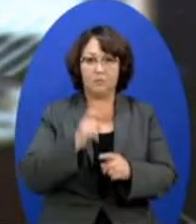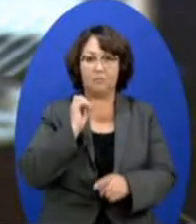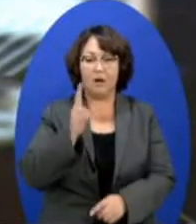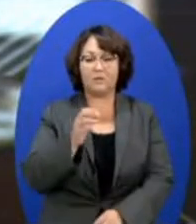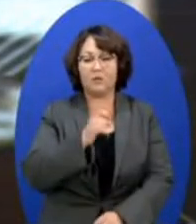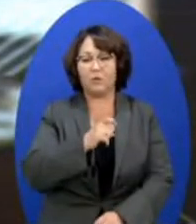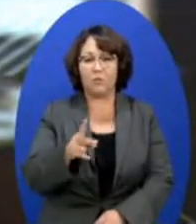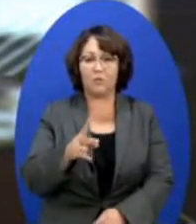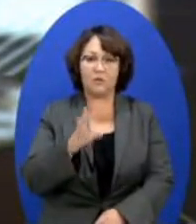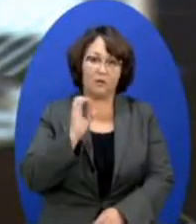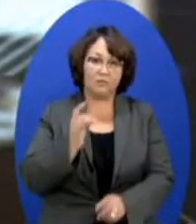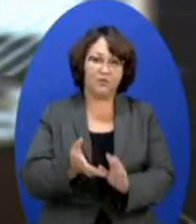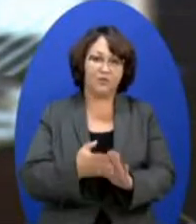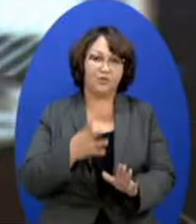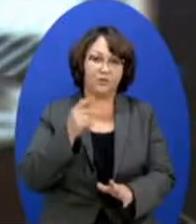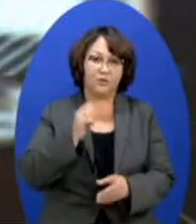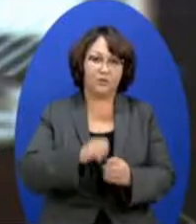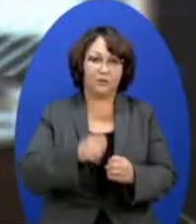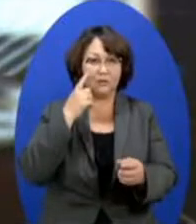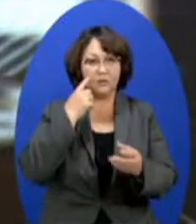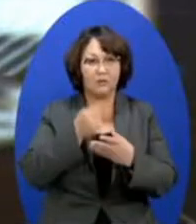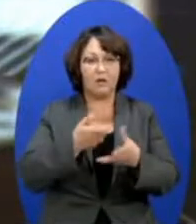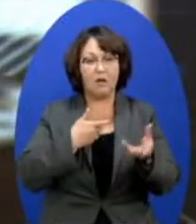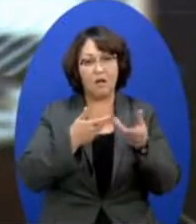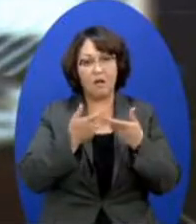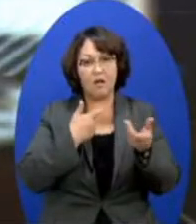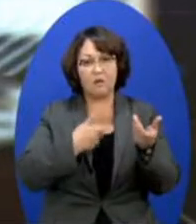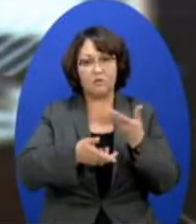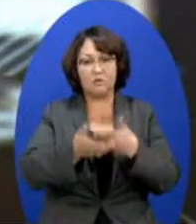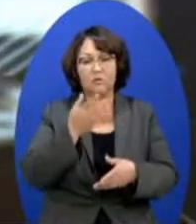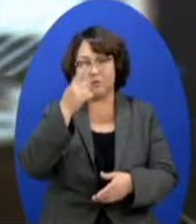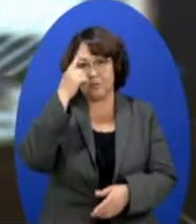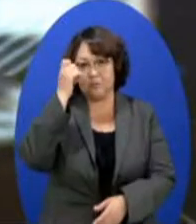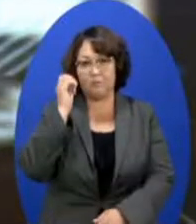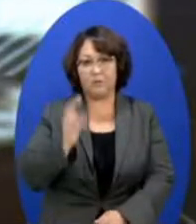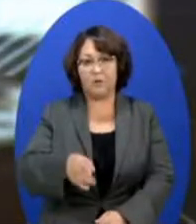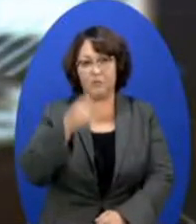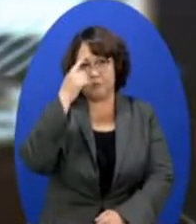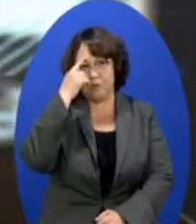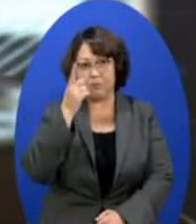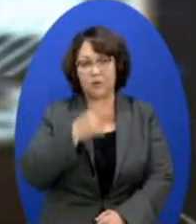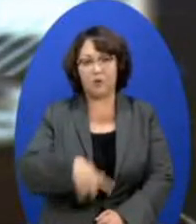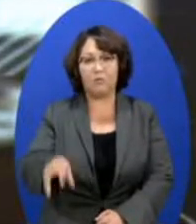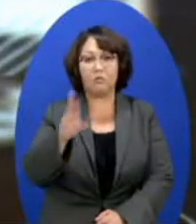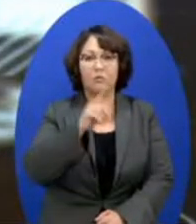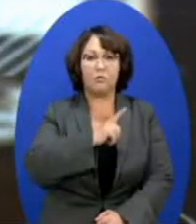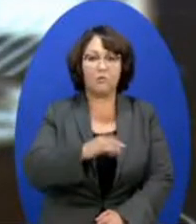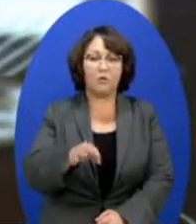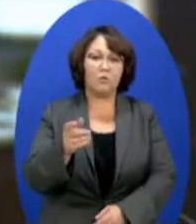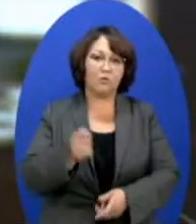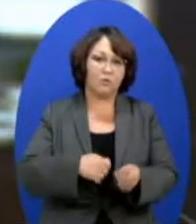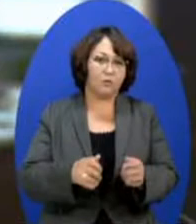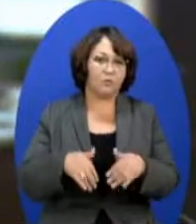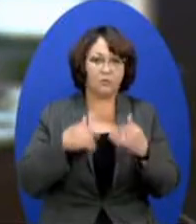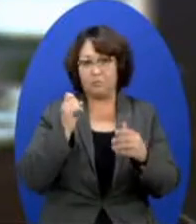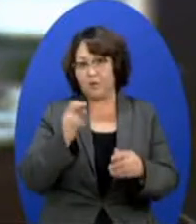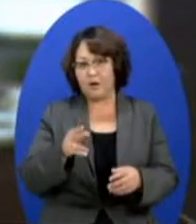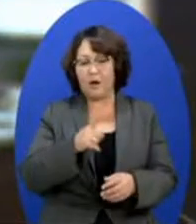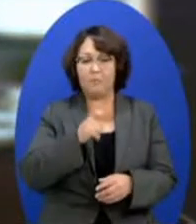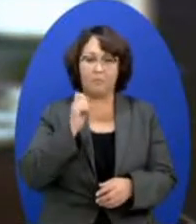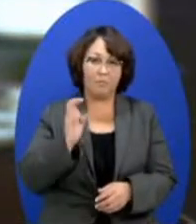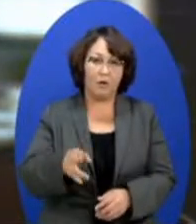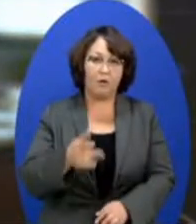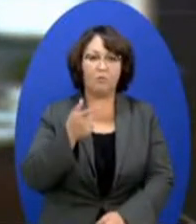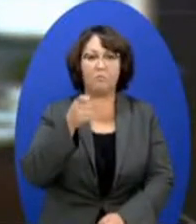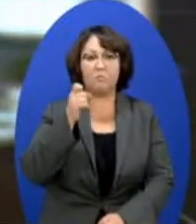санхүүгийн салбарт реформ хийх зэрэг асуудлаар санал солилцсон байна. Уулзалтанд Монгол банк, Монголын банкуудын холбоо, худалдаа хөгжлийн банк, Хаан банк,